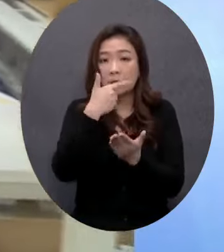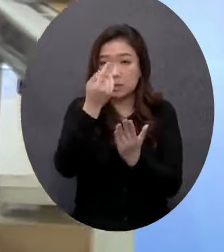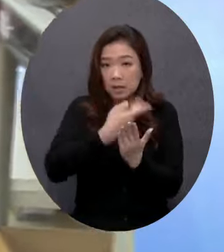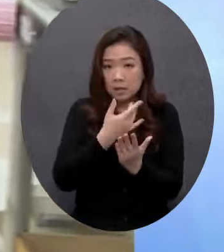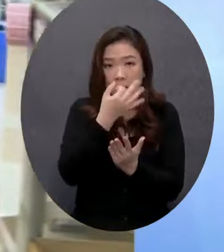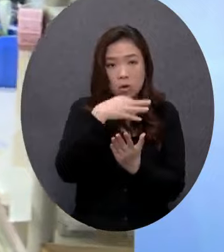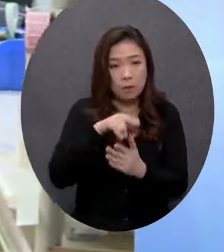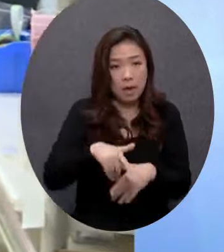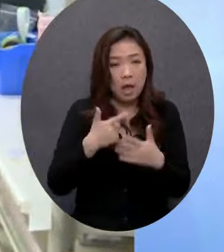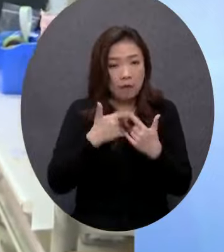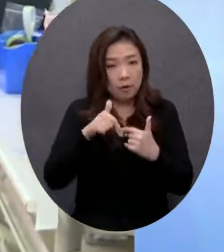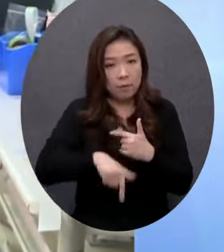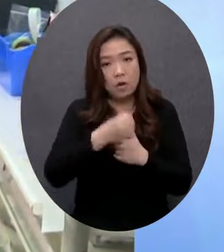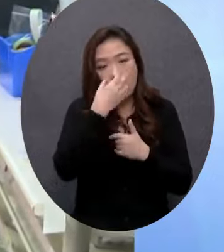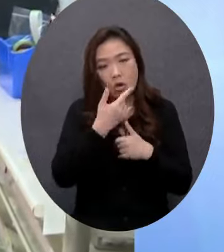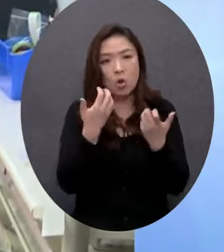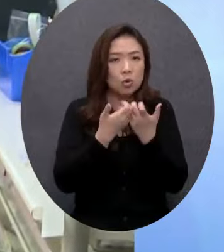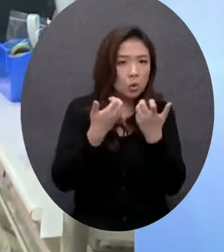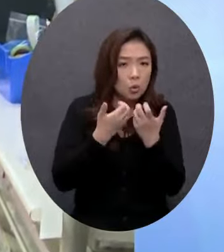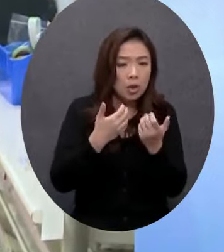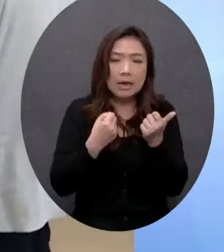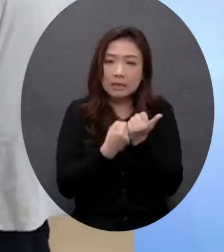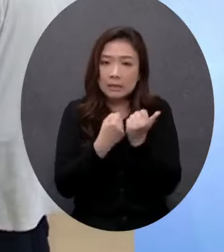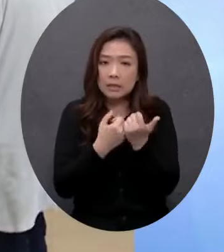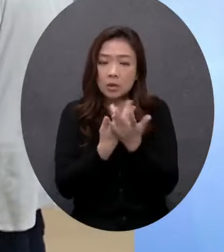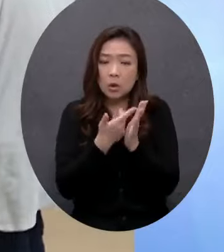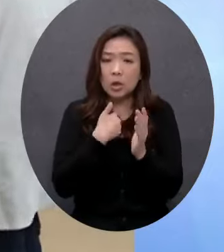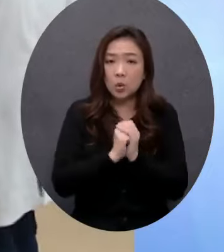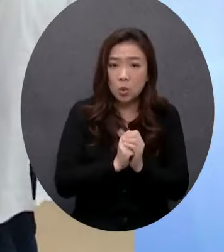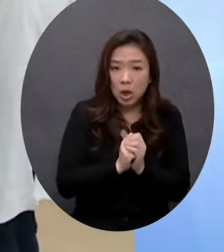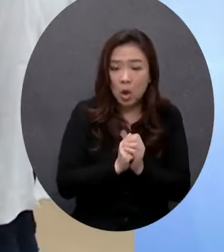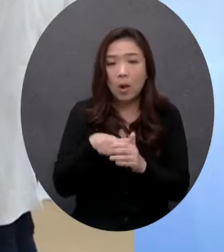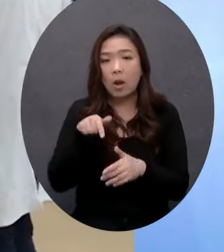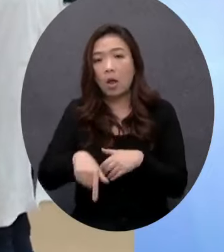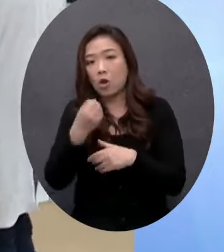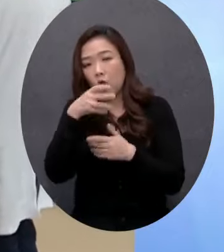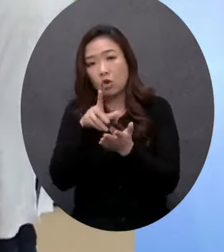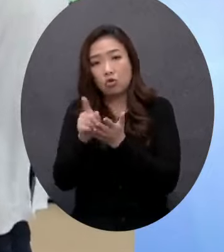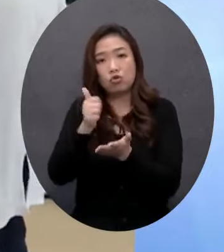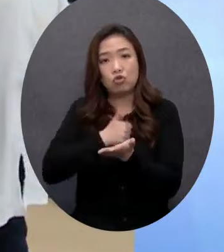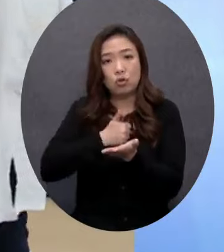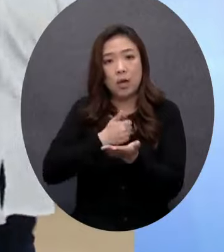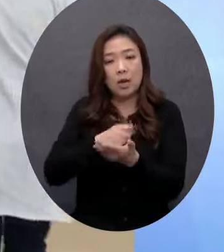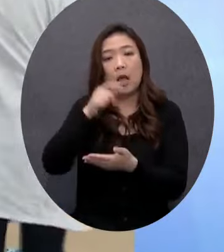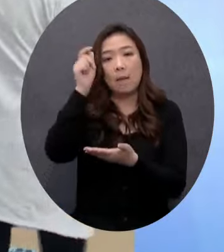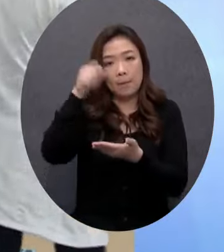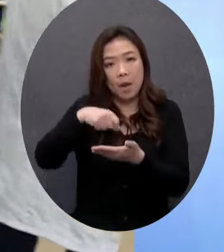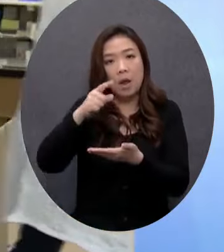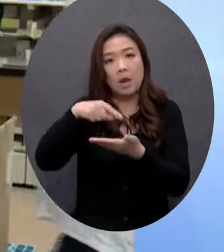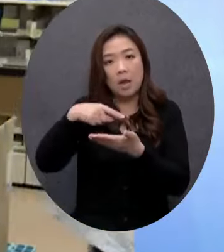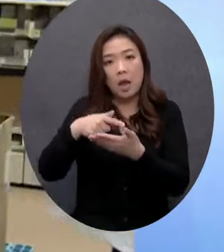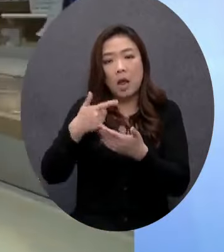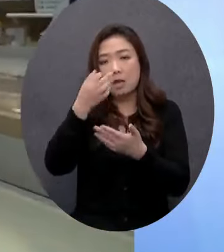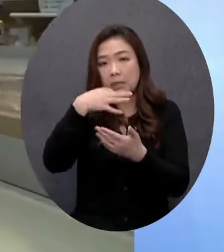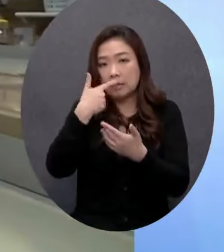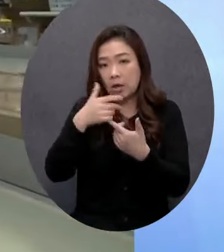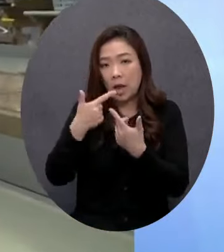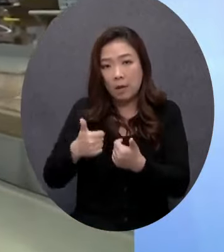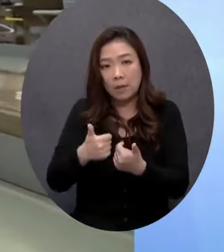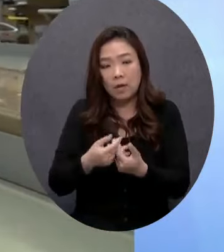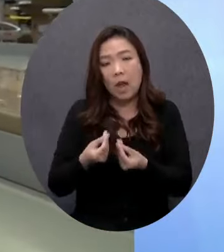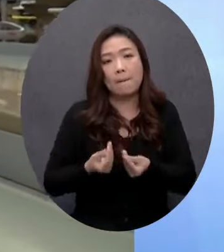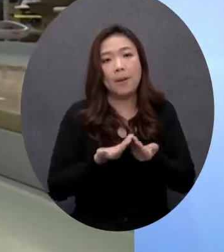物在符合本地臨床數據支持等要求，並經本地專家認可新藥的適用範圍之後，只需要提交一個